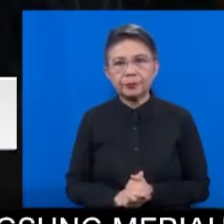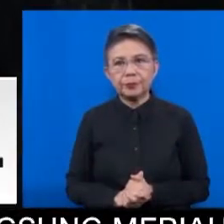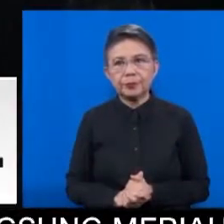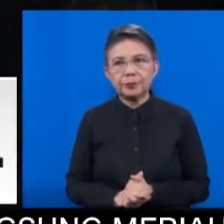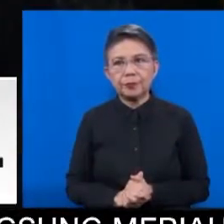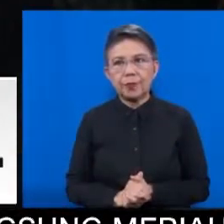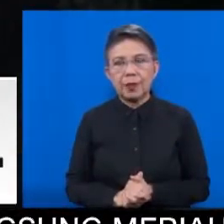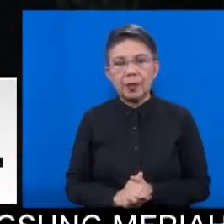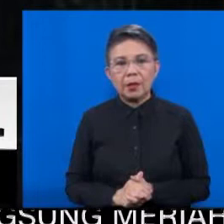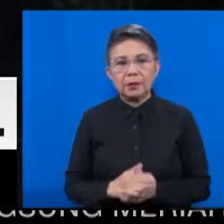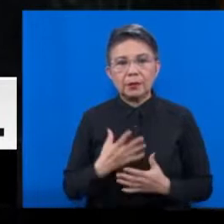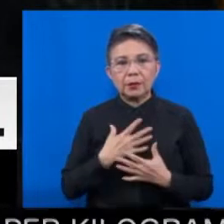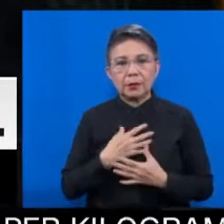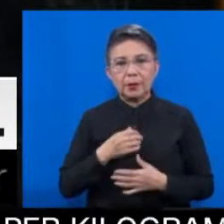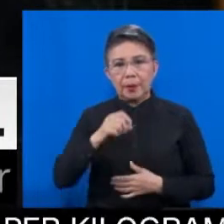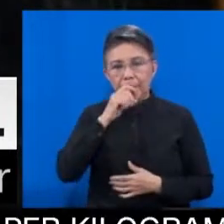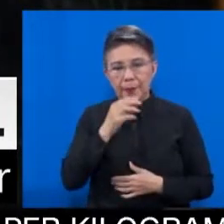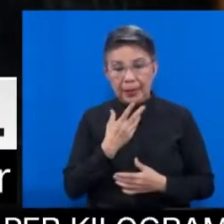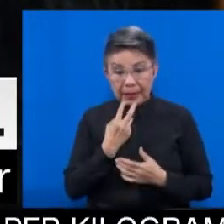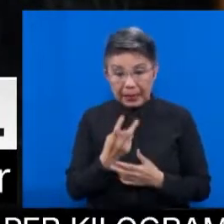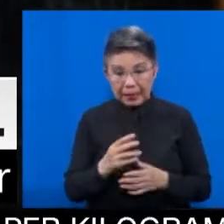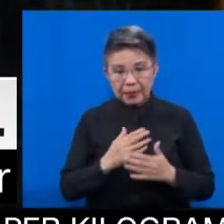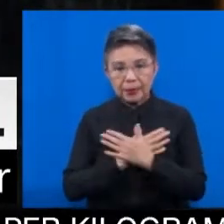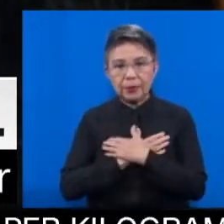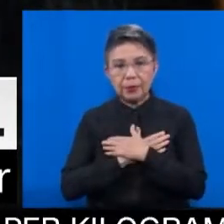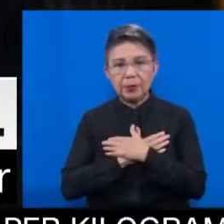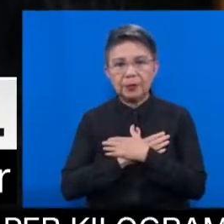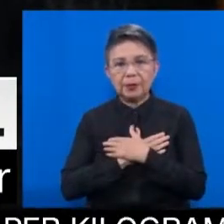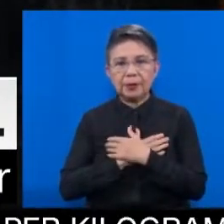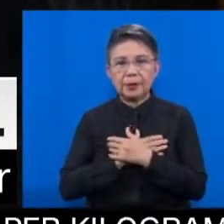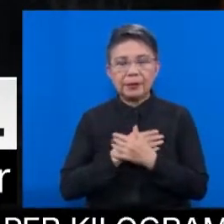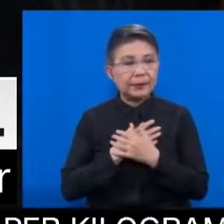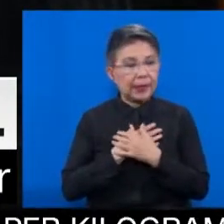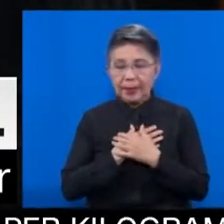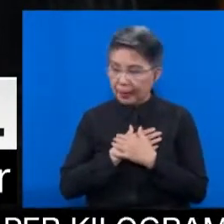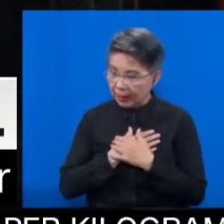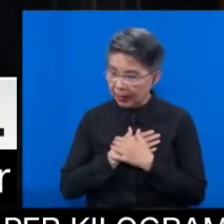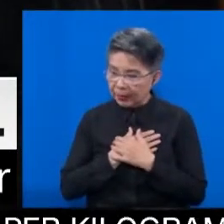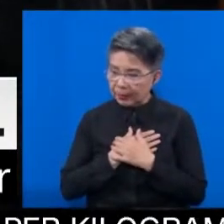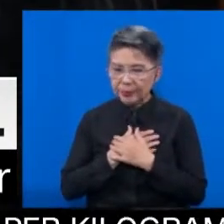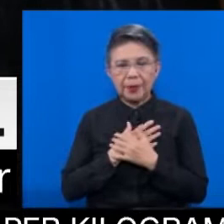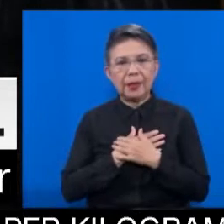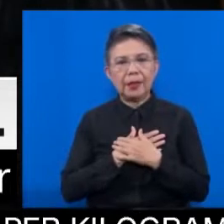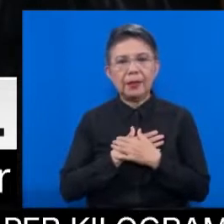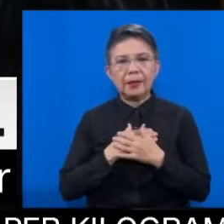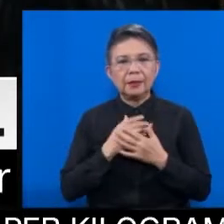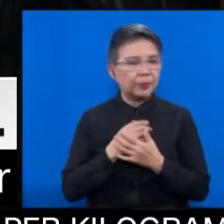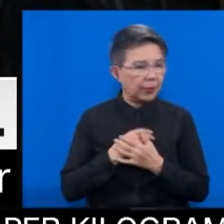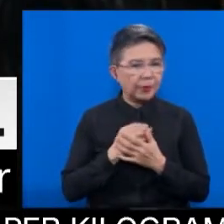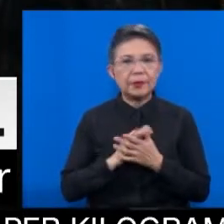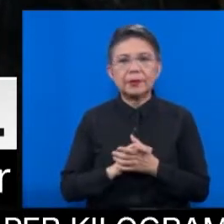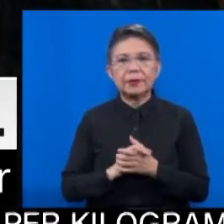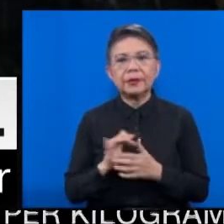Begitu beliau melihat jasadnya utuh, kemudian beliau sampaikan menoleh ke kanan seperti halnya pada